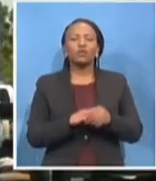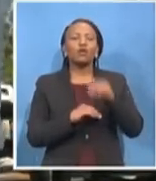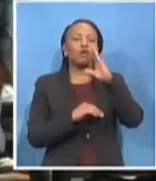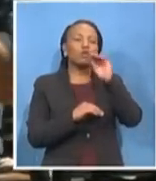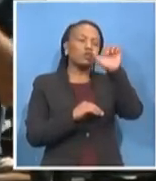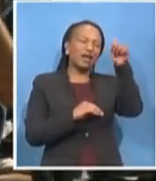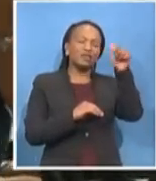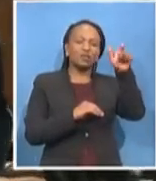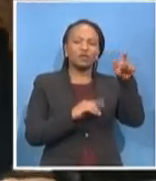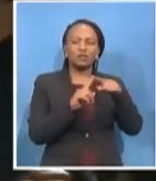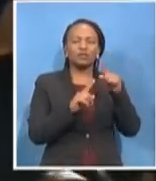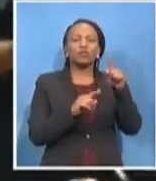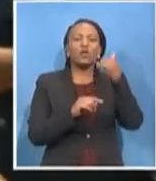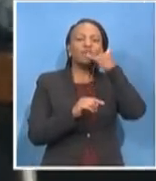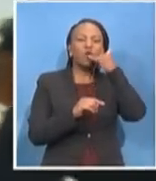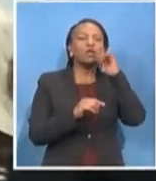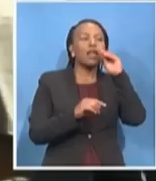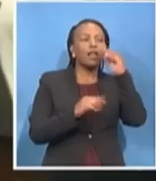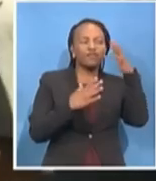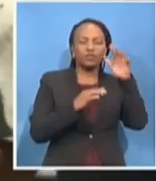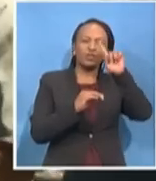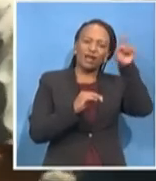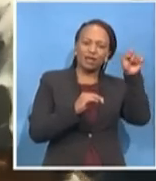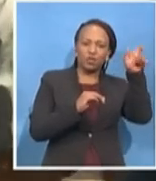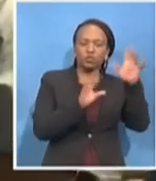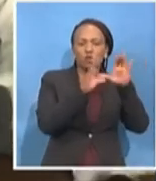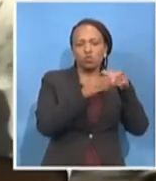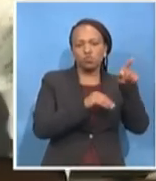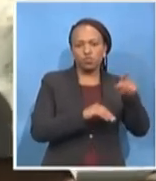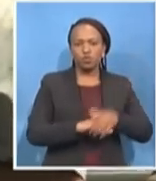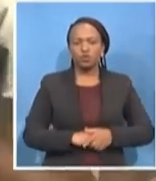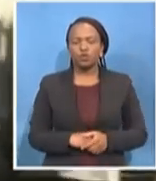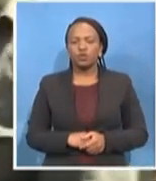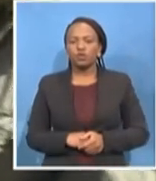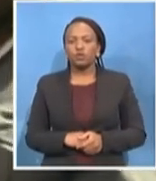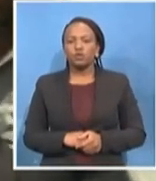wat, kan ons net gaan klaar praat? Die praat.